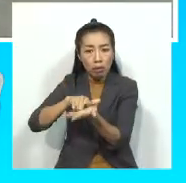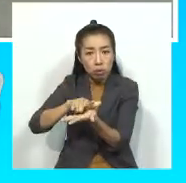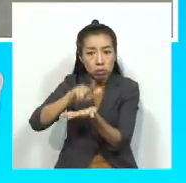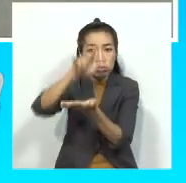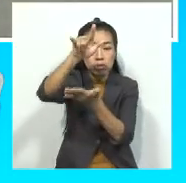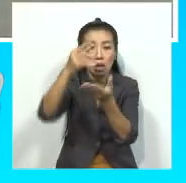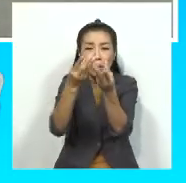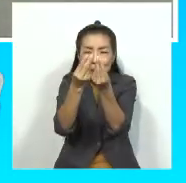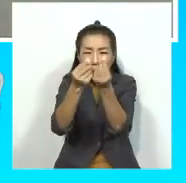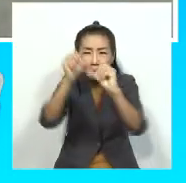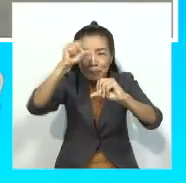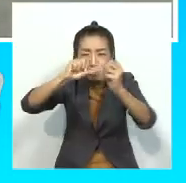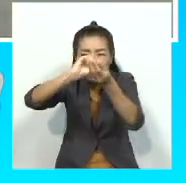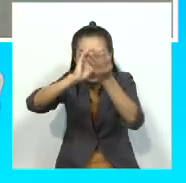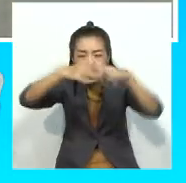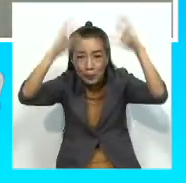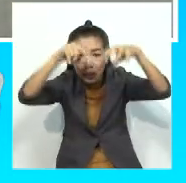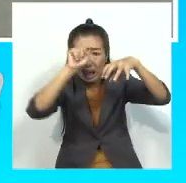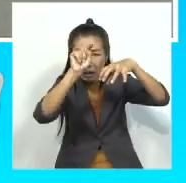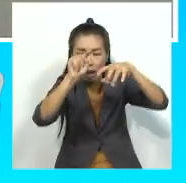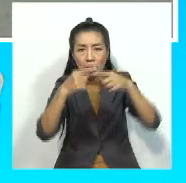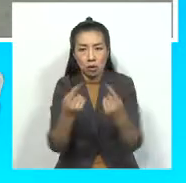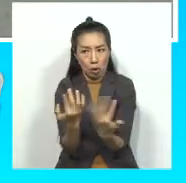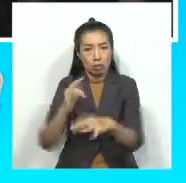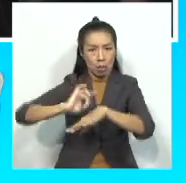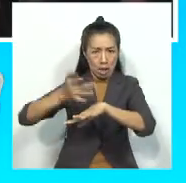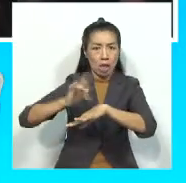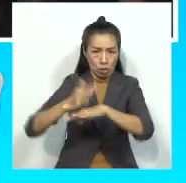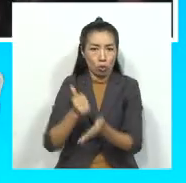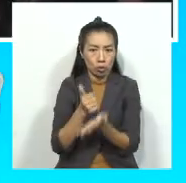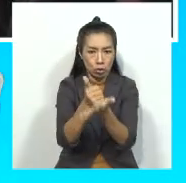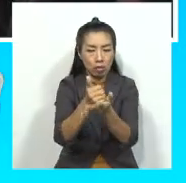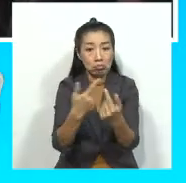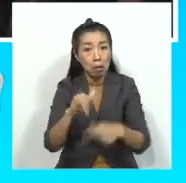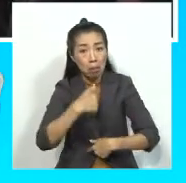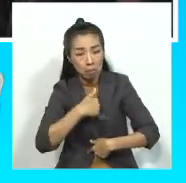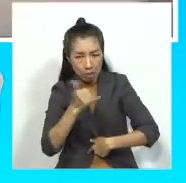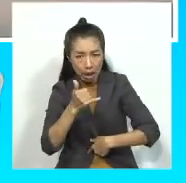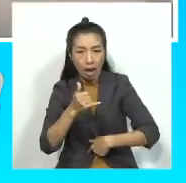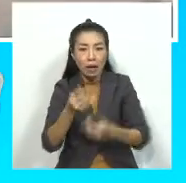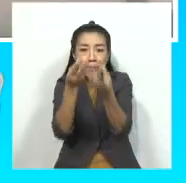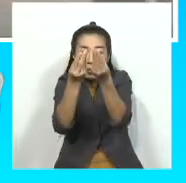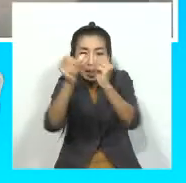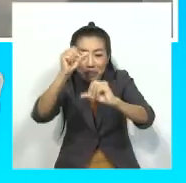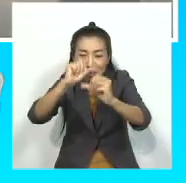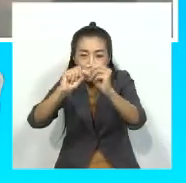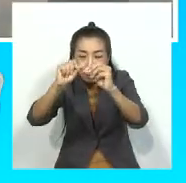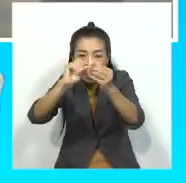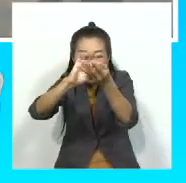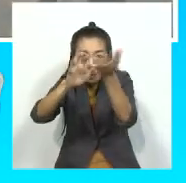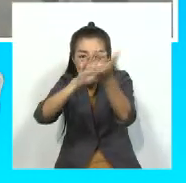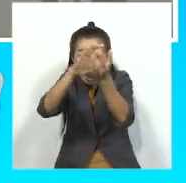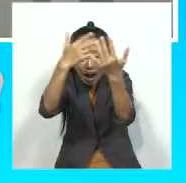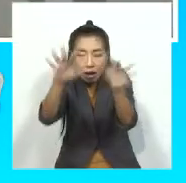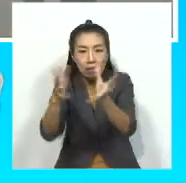นี้เนี่ยมันต้องอาศัยธรรมชาติกลไกธรรมชาติด้วยเพราะนั้นเนี่ยเมฆที่เราทำแล้วเนี่ยมันอาจจะลอยไปถึงกลางกรุง